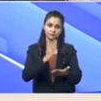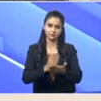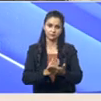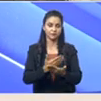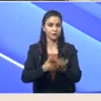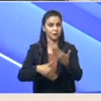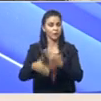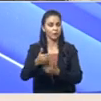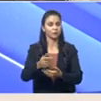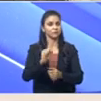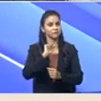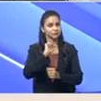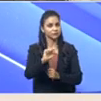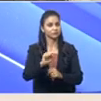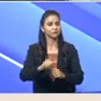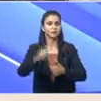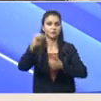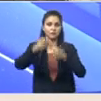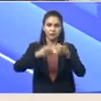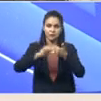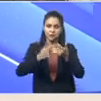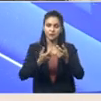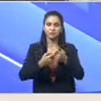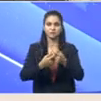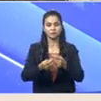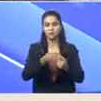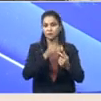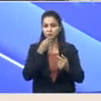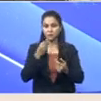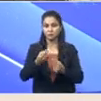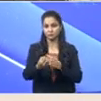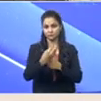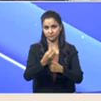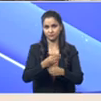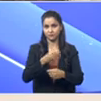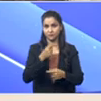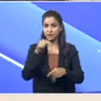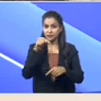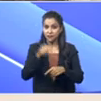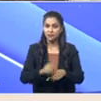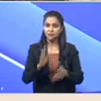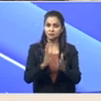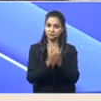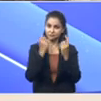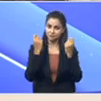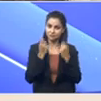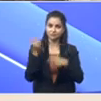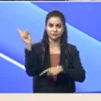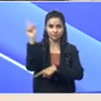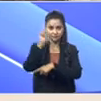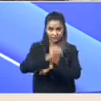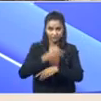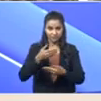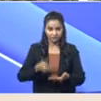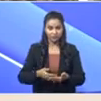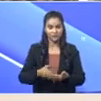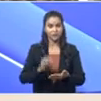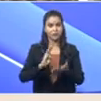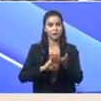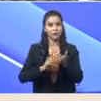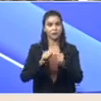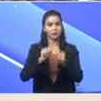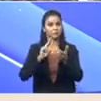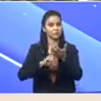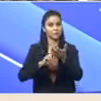आप अपने फीडबैक जरूर भेजते रहें। ये त्योहारों का समय है। मन की बात